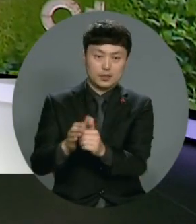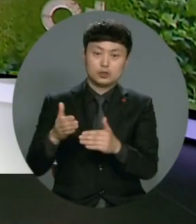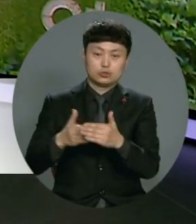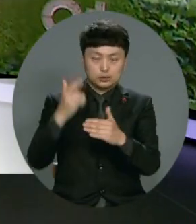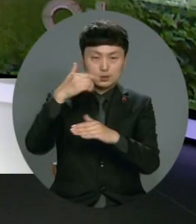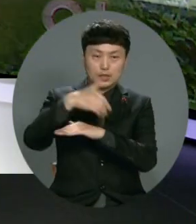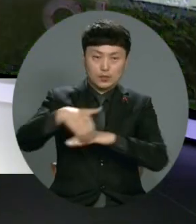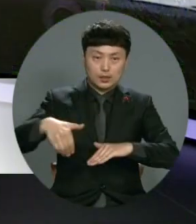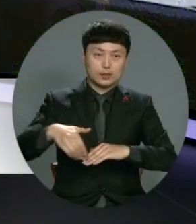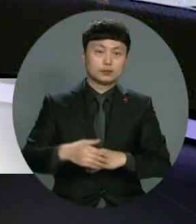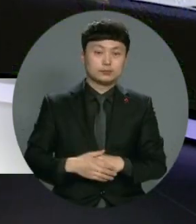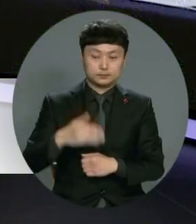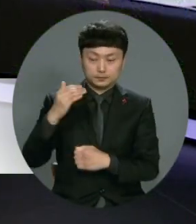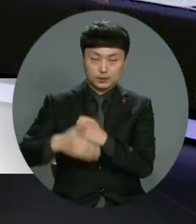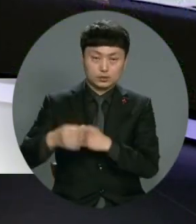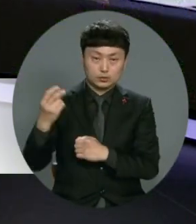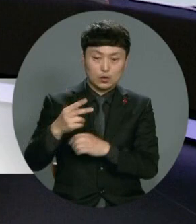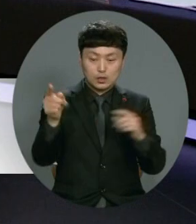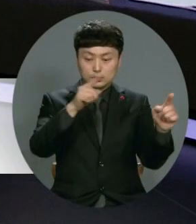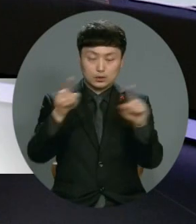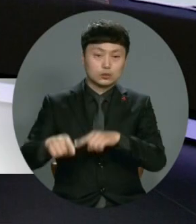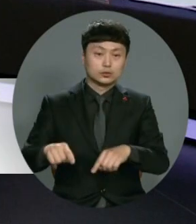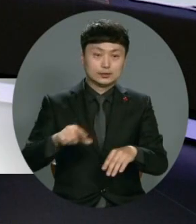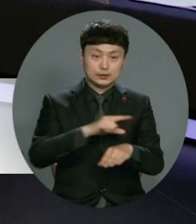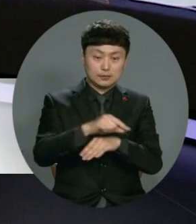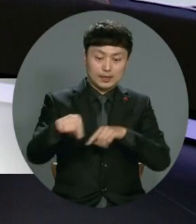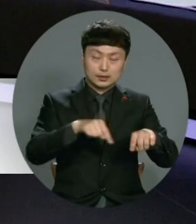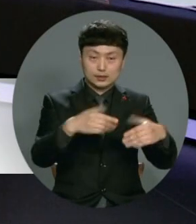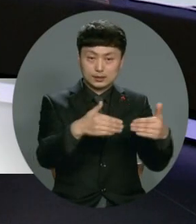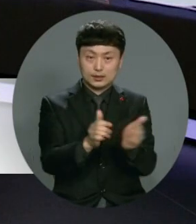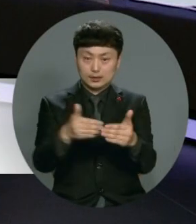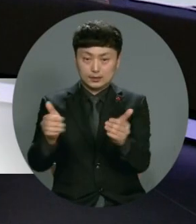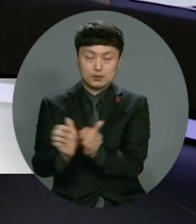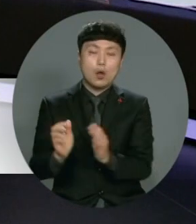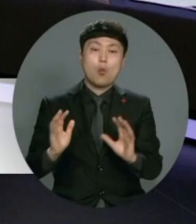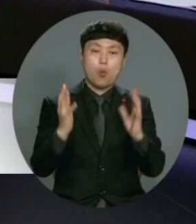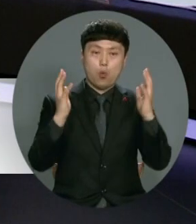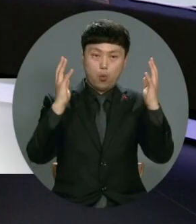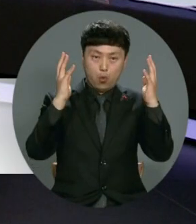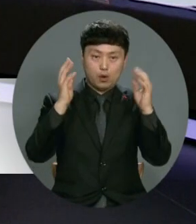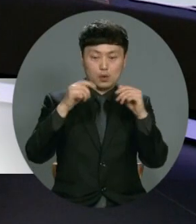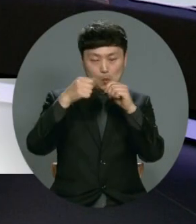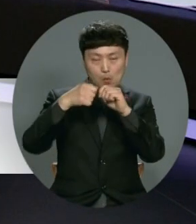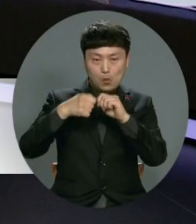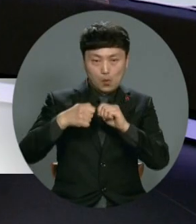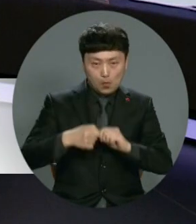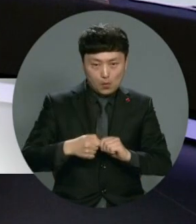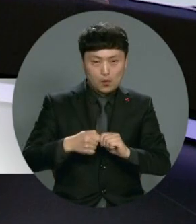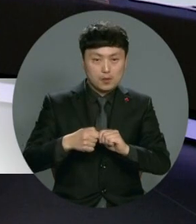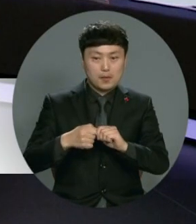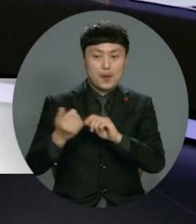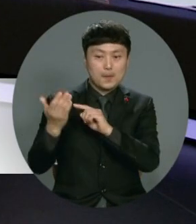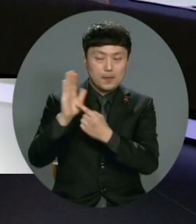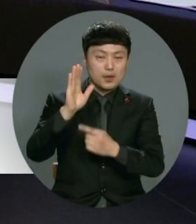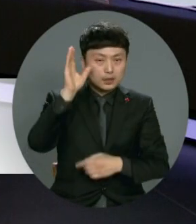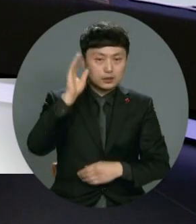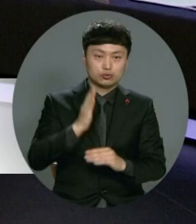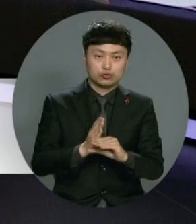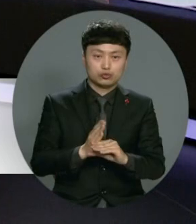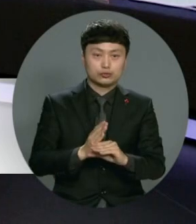있습니다 대구시를 비롯한 전국 지자체들은 일단 반지면서도 구체적인 날이 나와 봐야 한다는